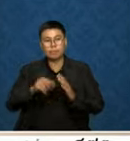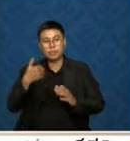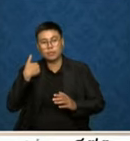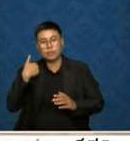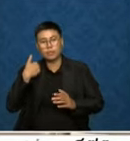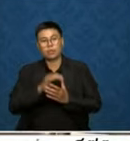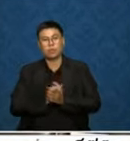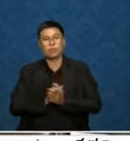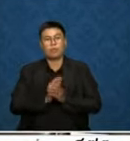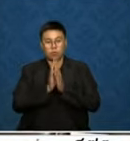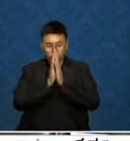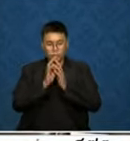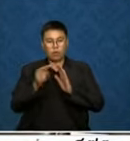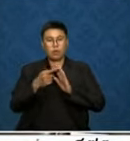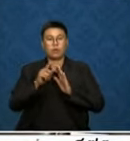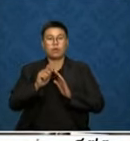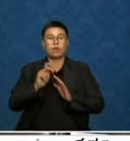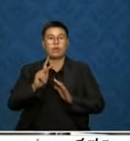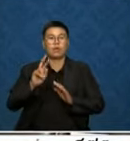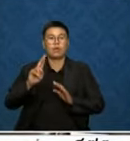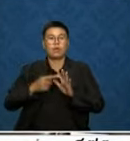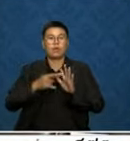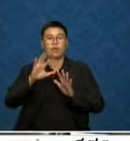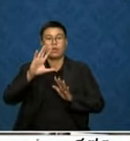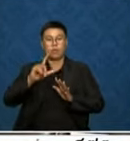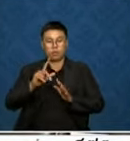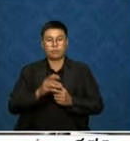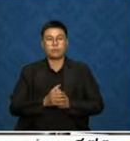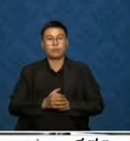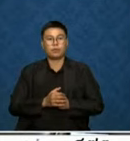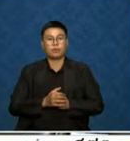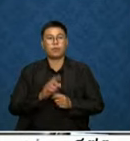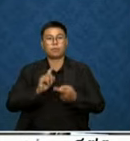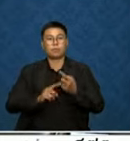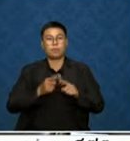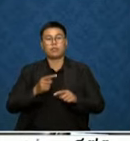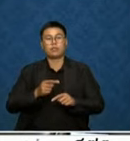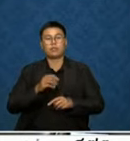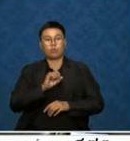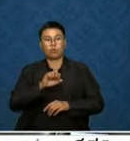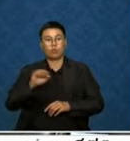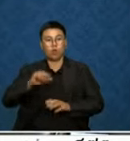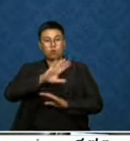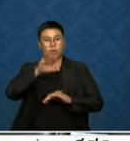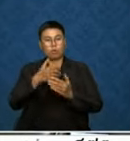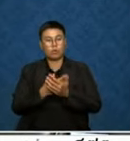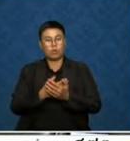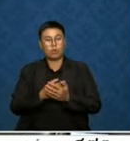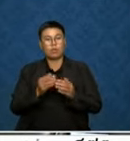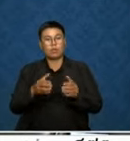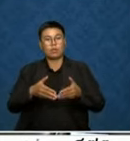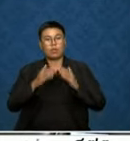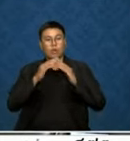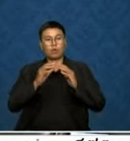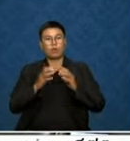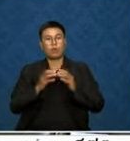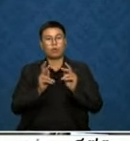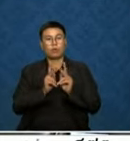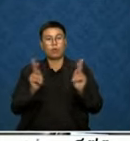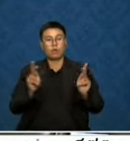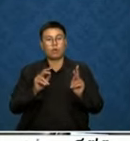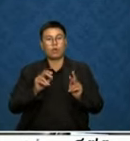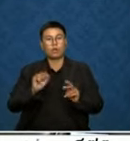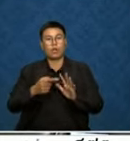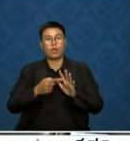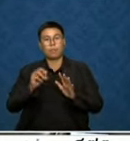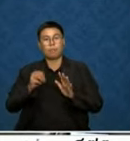เรียนท่านประธานครับผมเอกราชอุดมอำนวยนะครับก็ถ้าเพื่อนสมาชิกเห็นว่าการตั้งกรรมการสามัญซึ่งก็ได้มีการพูดคุยของวิปแล้วนะ